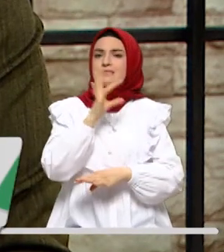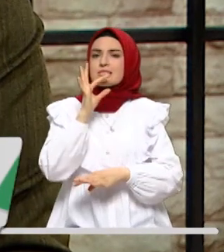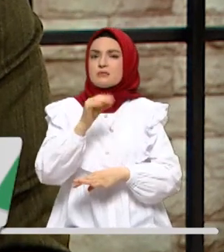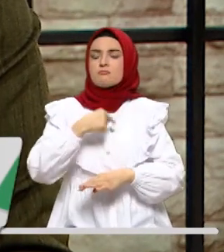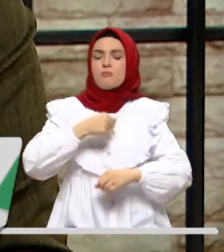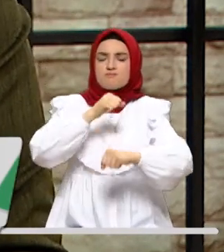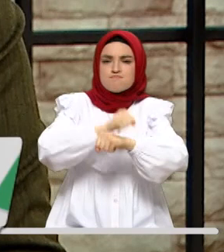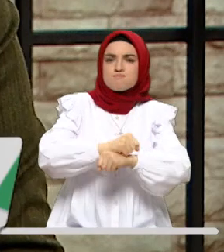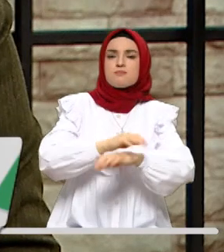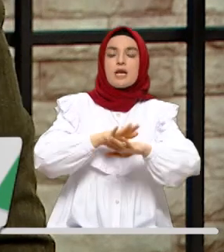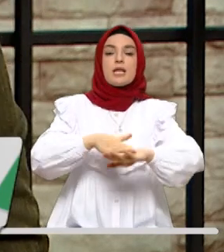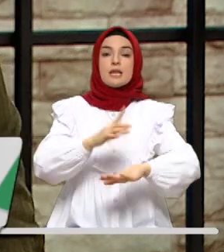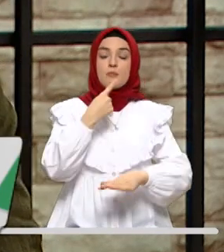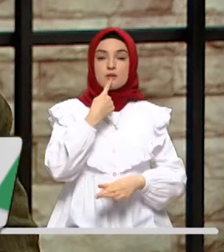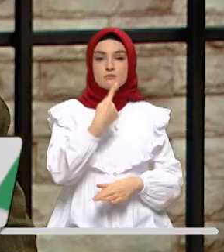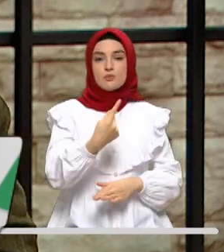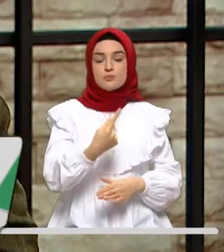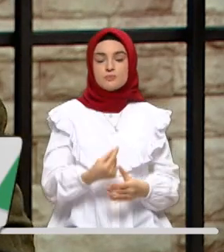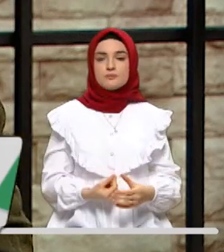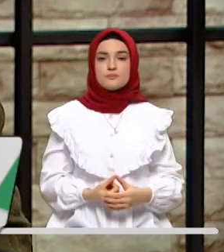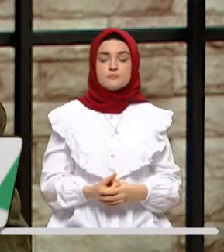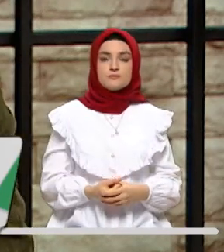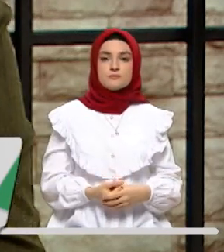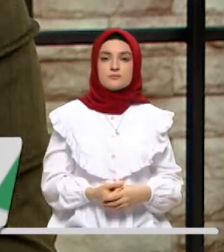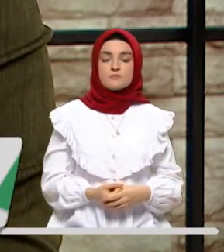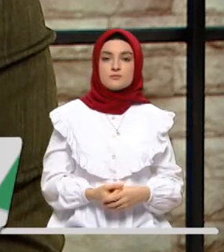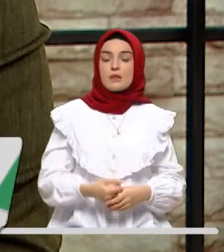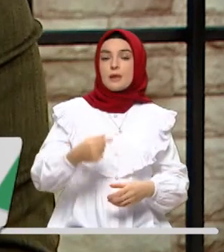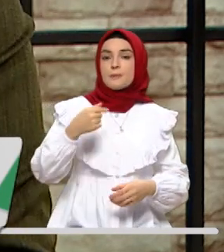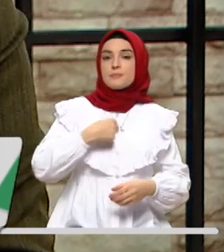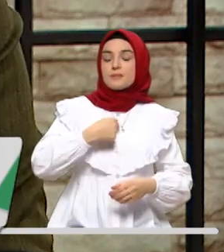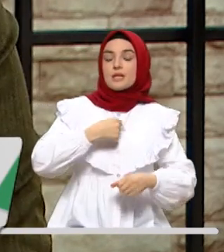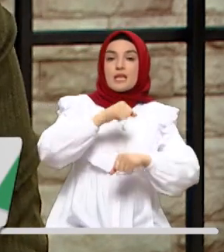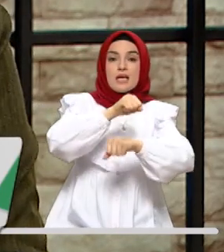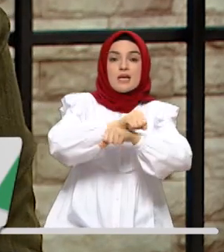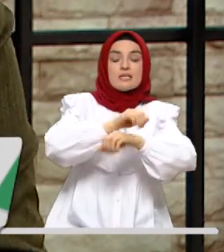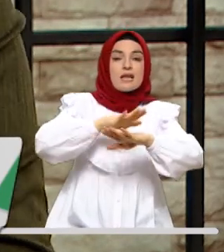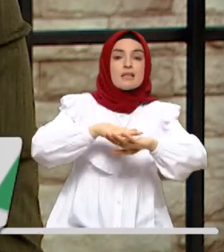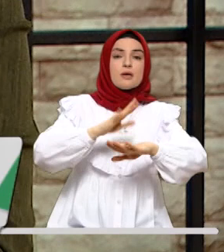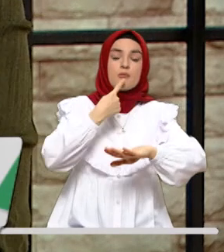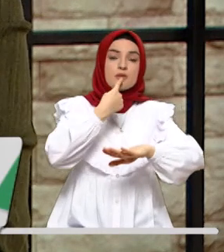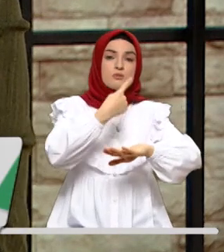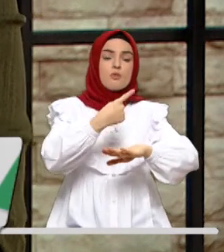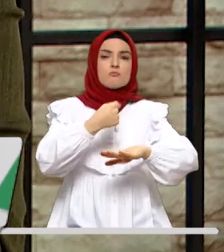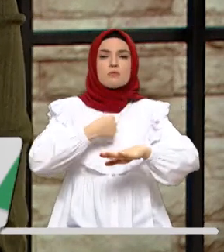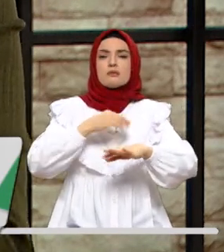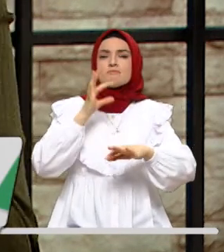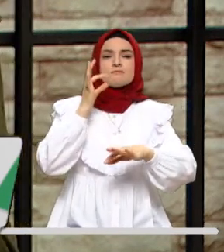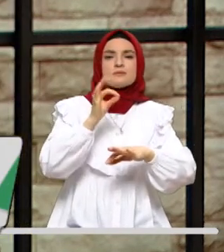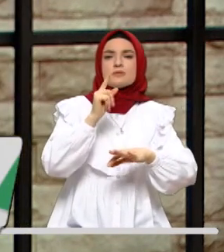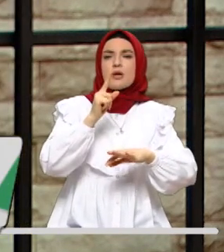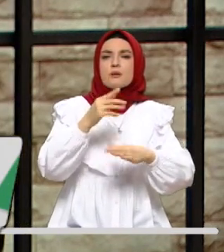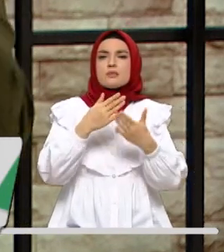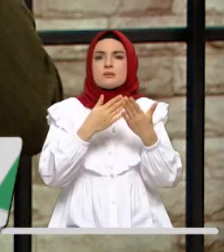tasma ne yapamaz? Dayatamaz. Beni tasmayla bir tarafa çekemez. Bana kimse bir